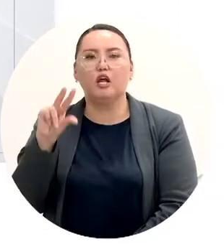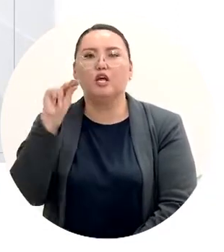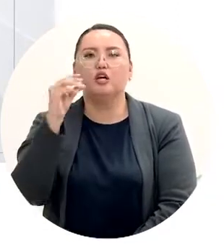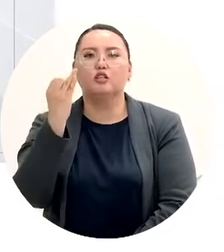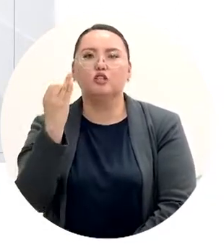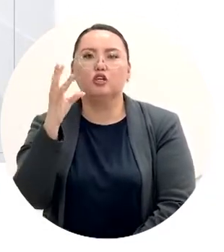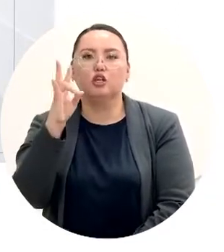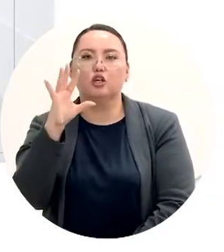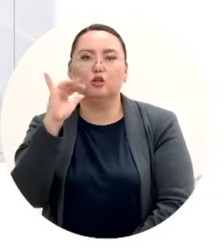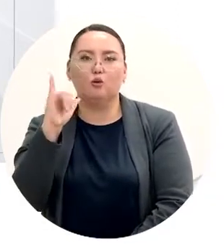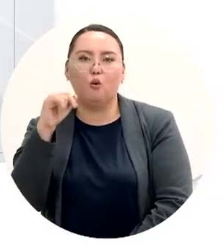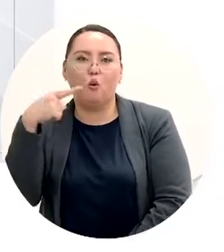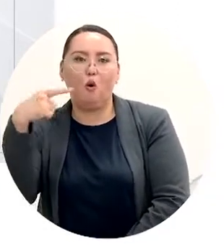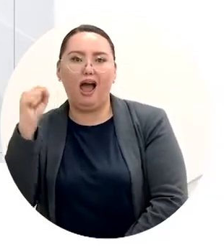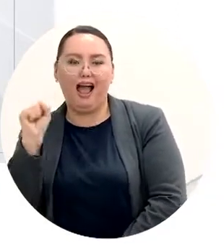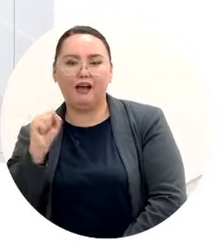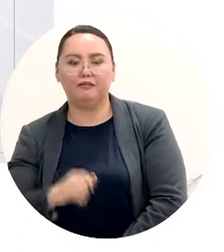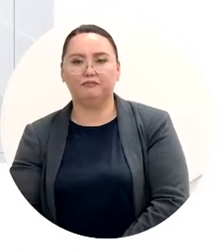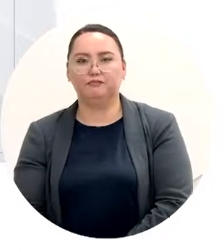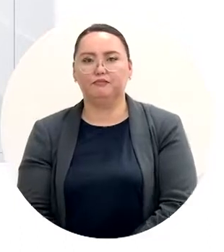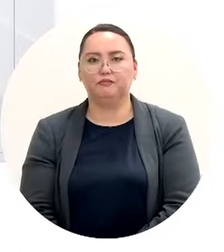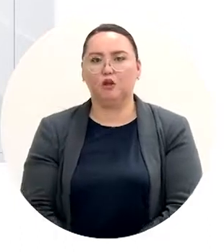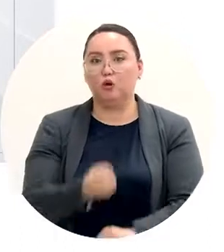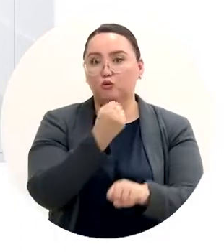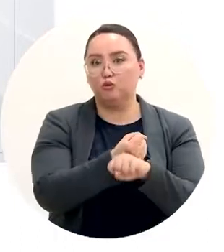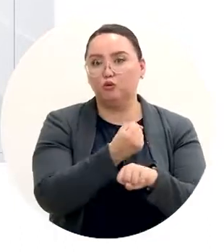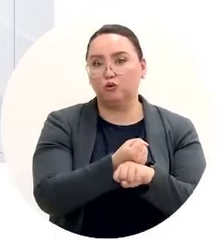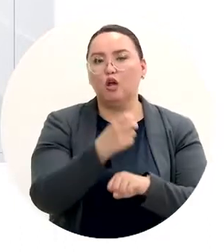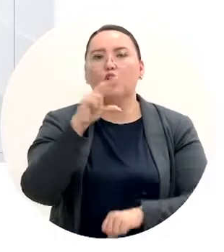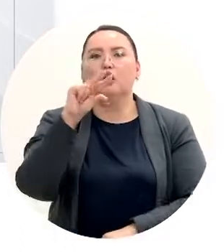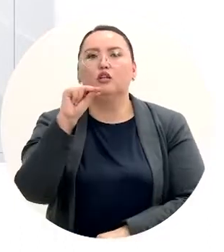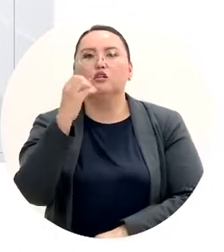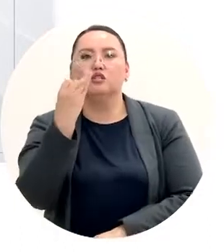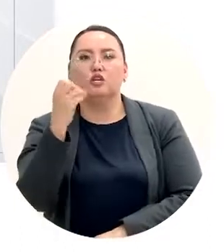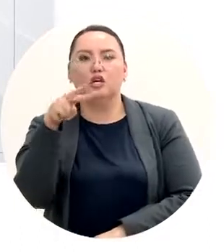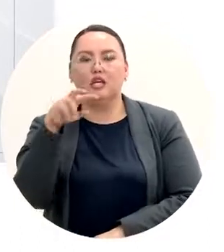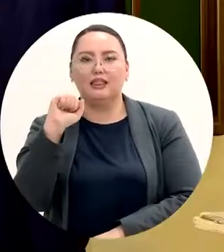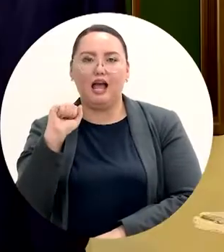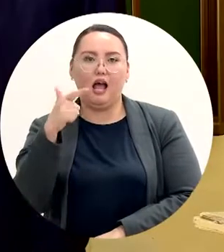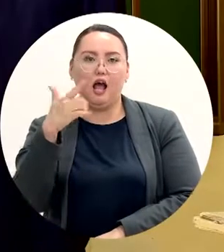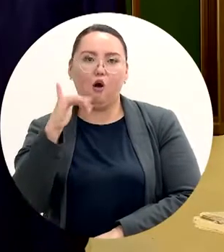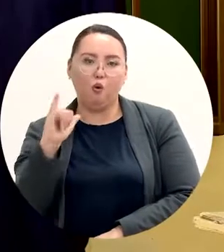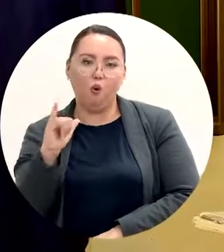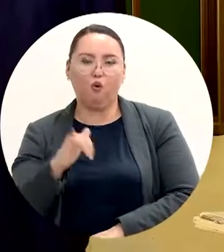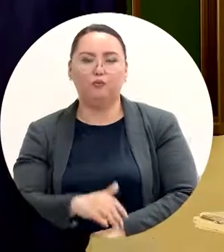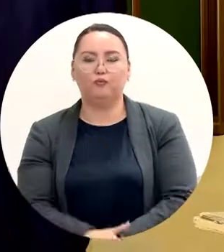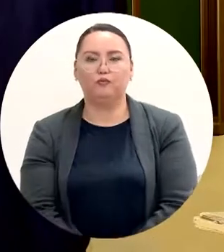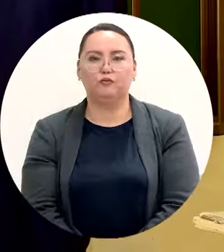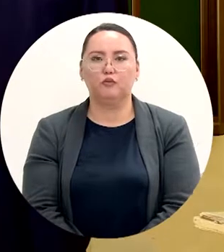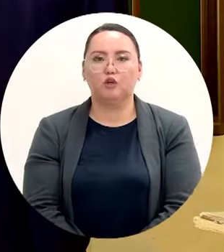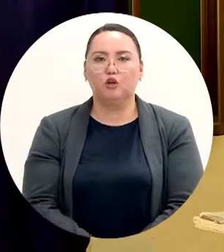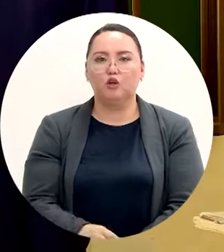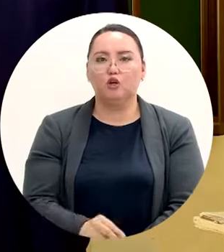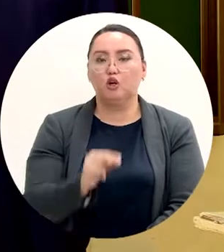бичгээр чинуа. За чухал гэдгийг чи хуула. Шулуу гэдгийг чила гу.